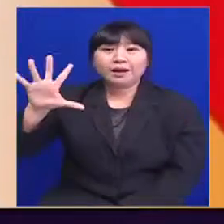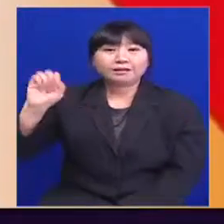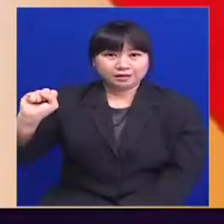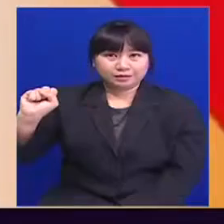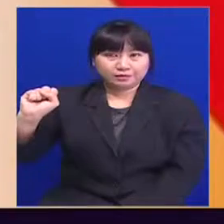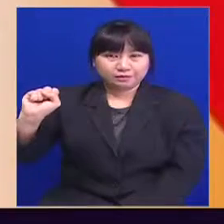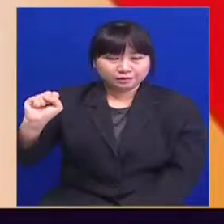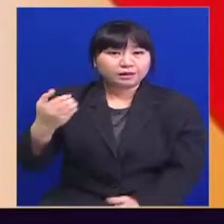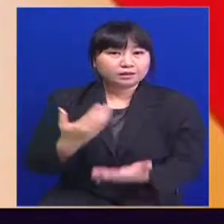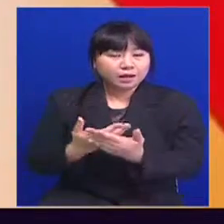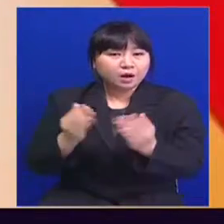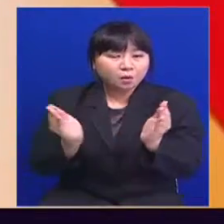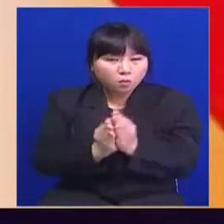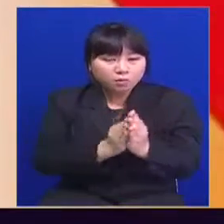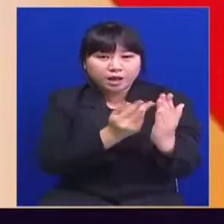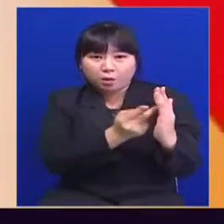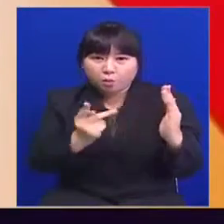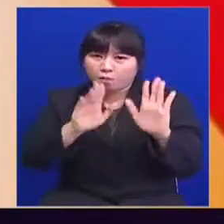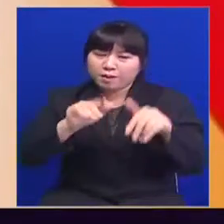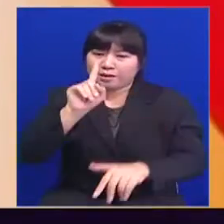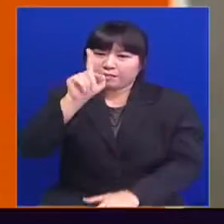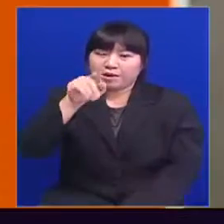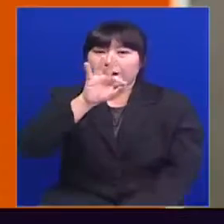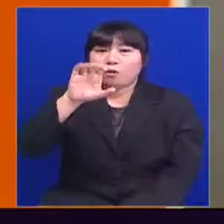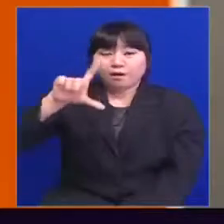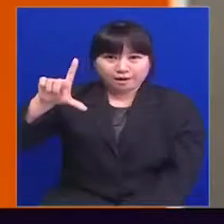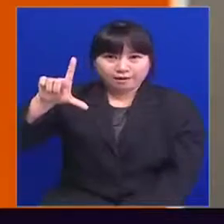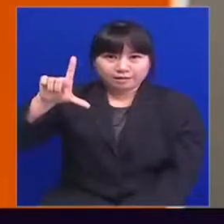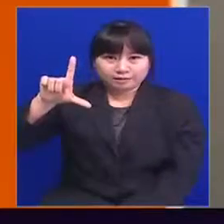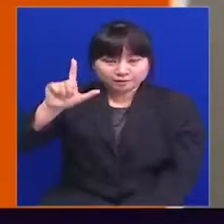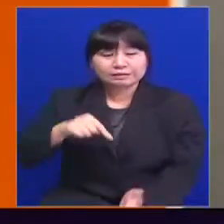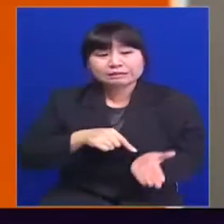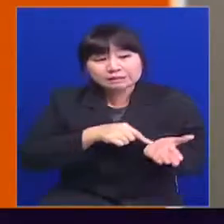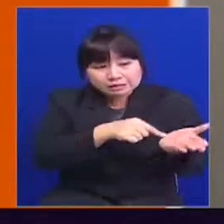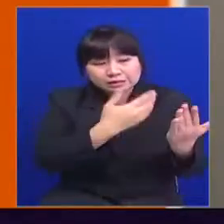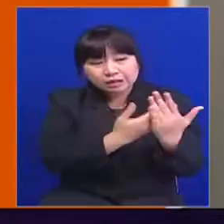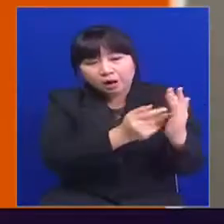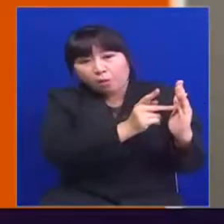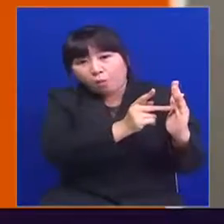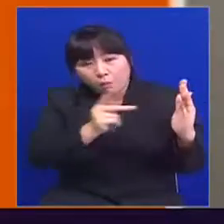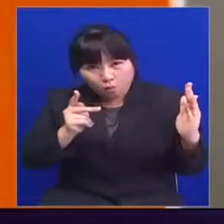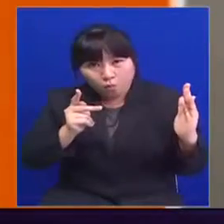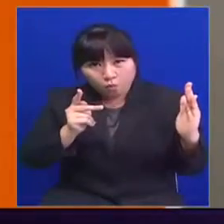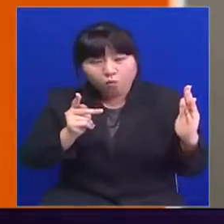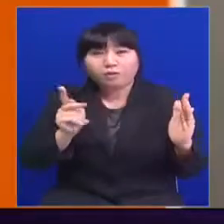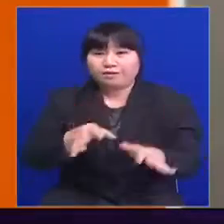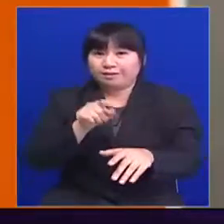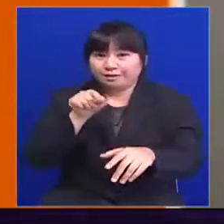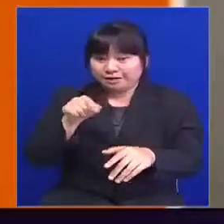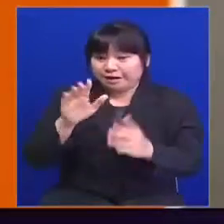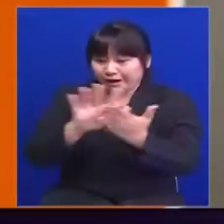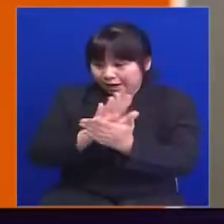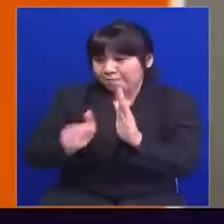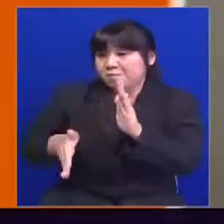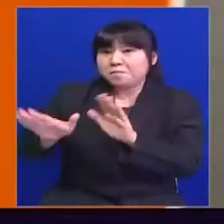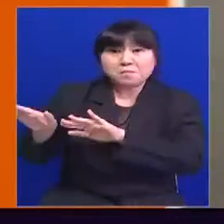1 ล้านถึง 1,500,000 บาทรวมวงเงินสินเชื่อประมาณ 1,900 ล้านบาทโดยการยื่นขอกู้หากเอกสารพร้อมธนาคารก็สามารถที่จะอนุมัติ